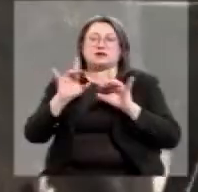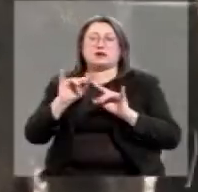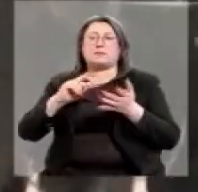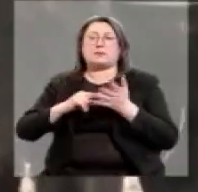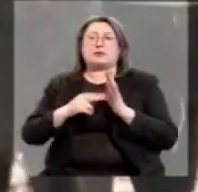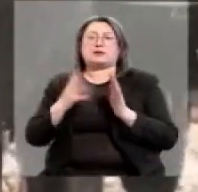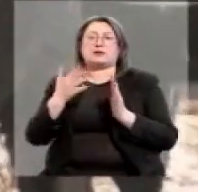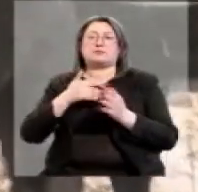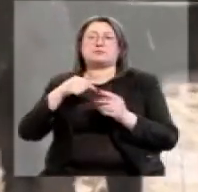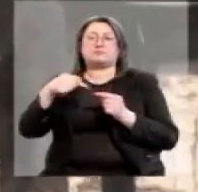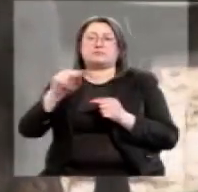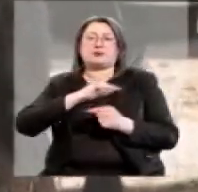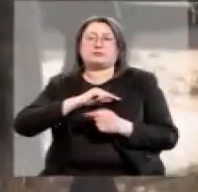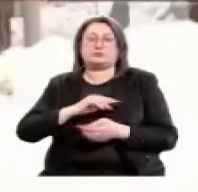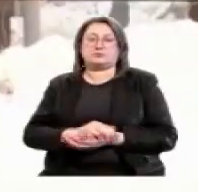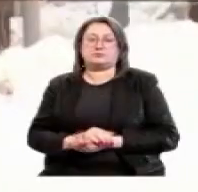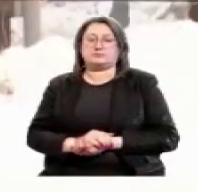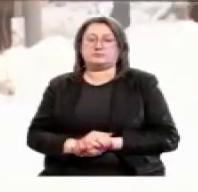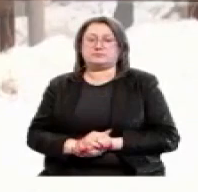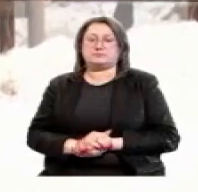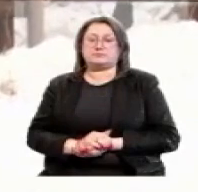жайында есеп берді.